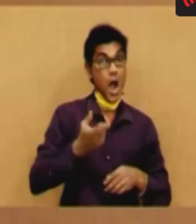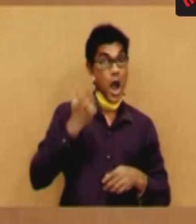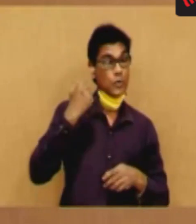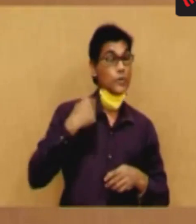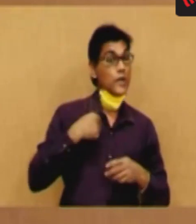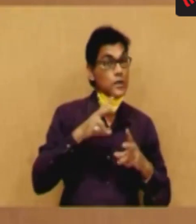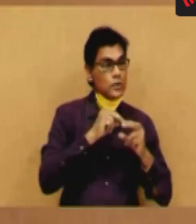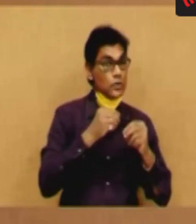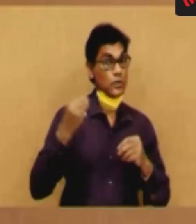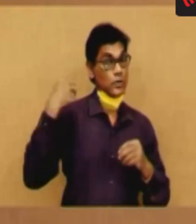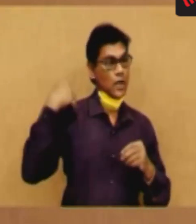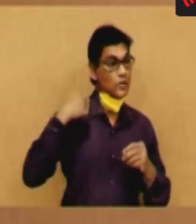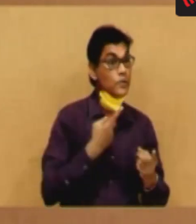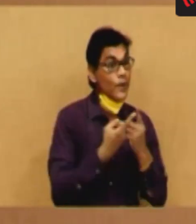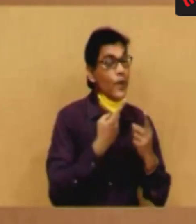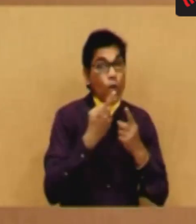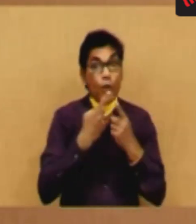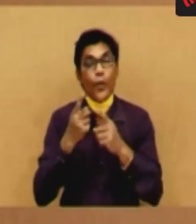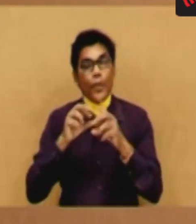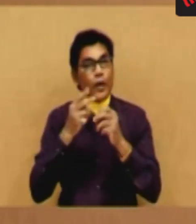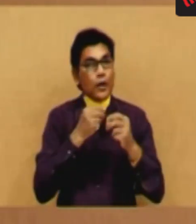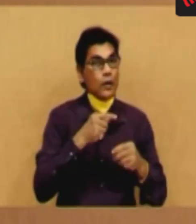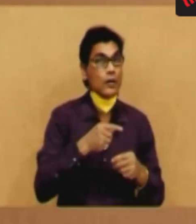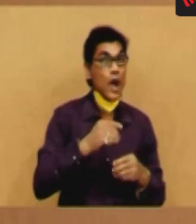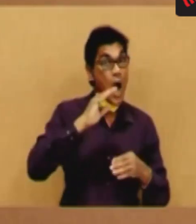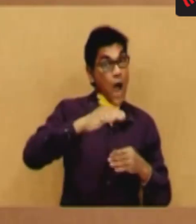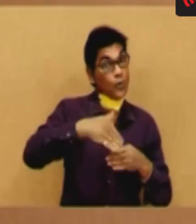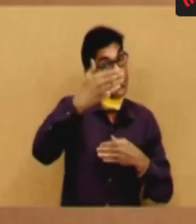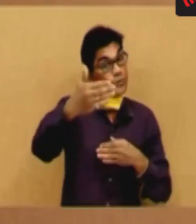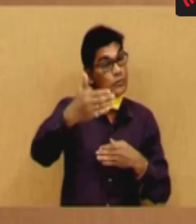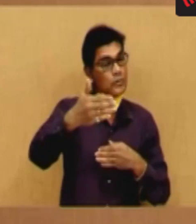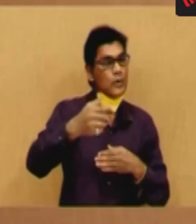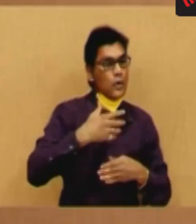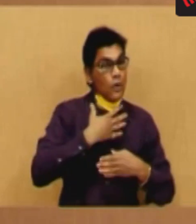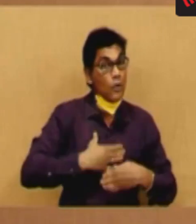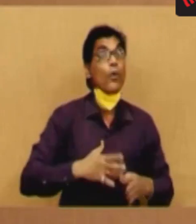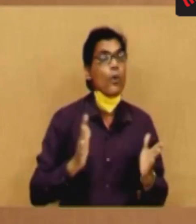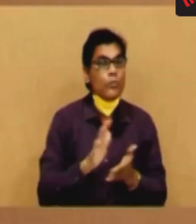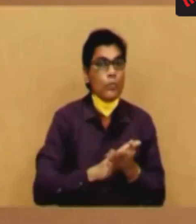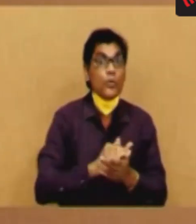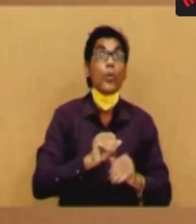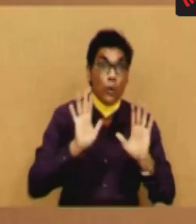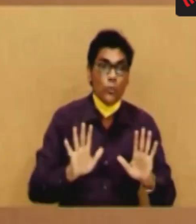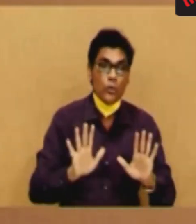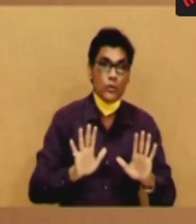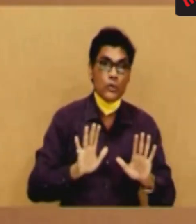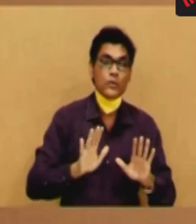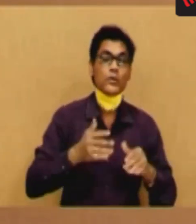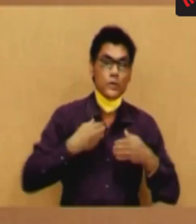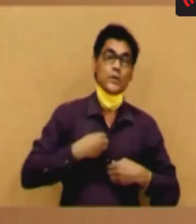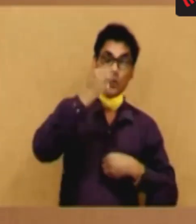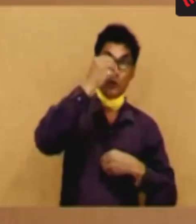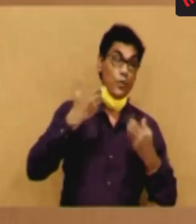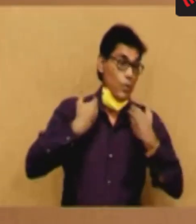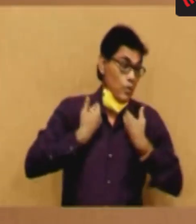ନିଜ ଭିତରେ ଟିକେ ଦାୟିତ୍ୱ ବିଷୟରେ କଥାବାର୍ତ୍ତା ହୋଇଥିବା ଯେ ଦେଖ ଯଦି ମୋର କିଛି ହୋଇଗଲା ମୋତେ ମୋର ଟିକେ ଦେହ ଖରାପ ହୋଇଗଲା